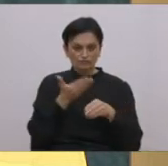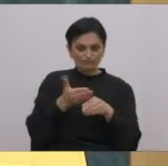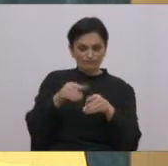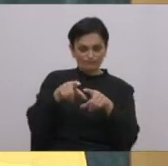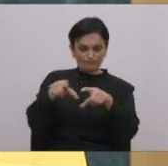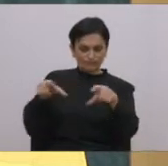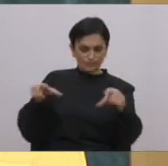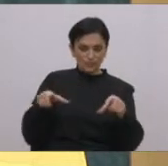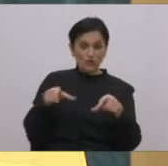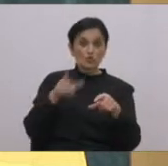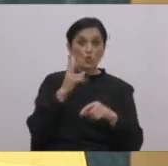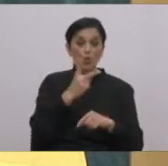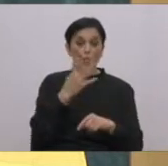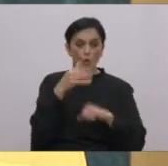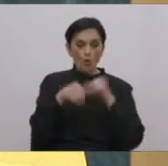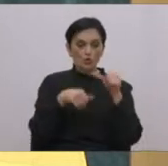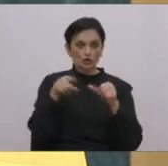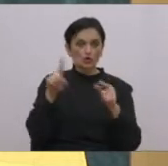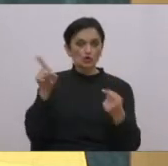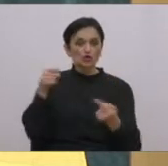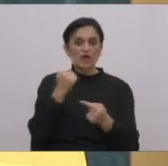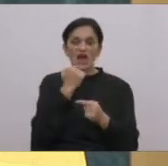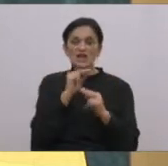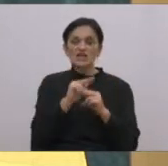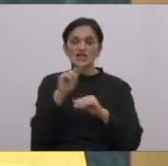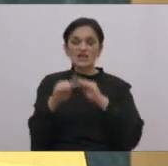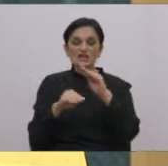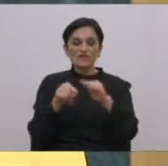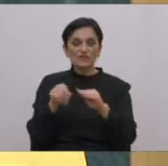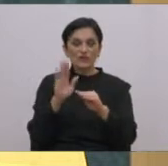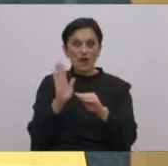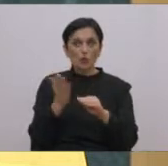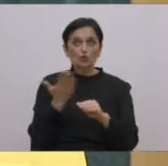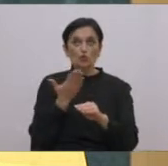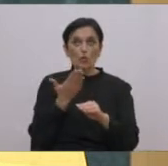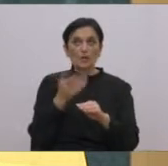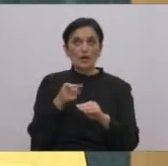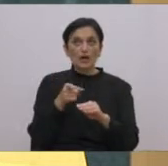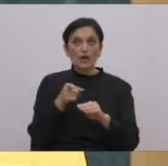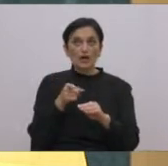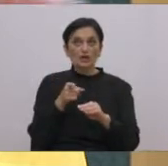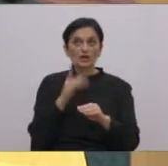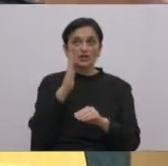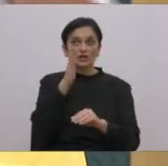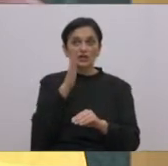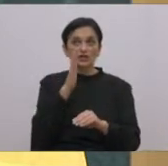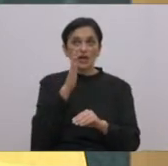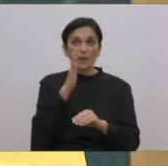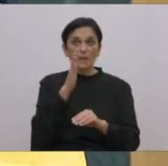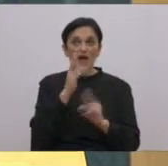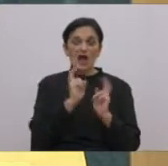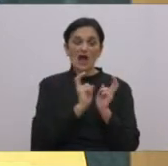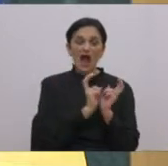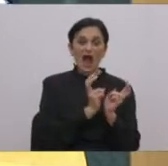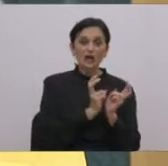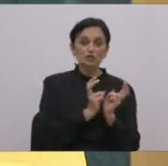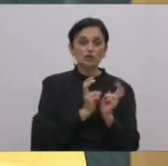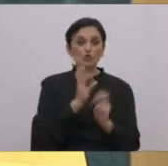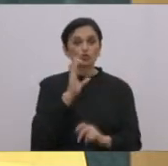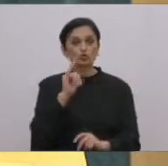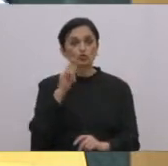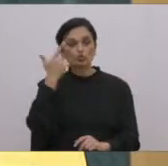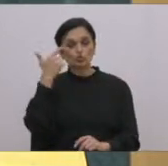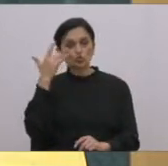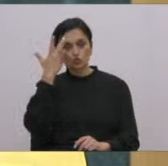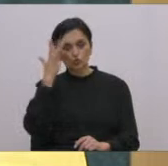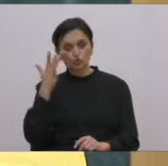უკვე ამ მოედნებზე იქნება შესაბამისი ინფრასტრუქტურა მოწყობილი, რომელიც უკვე იქნება ეს ხაშურის თუ სურამის, იქნება